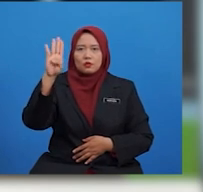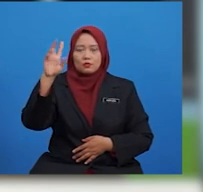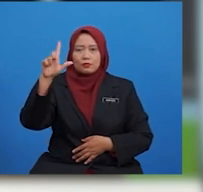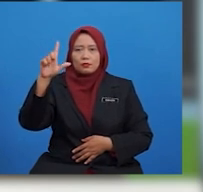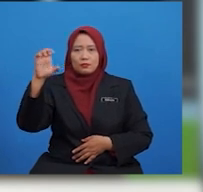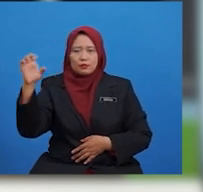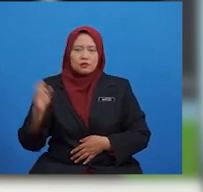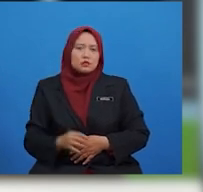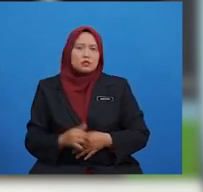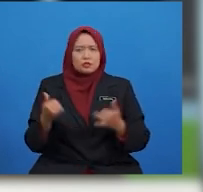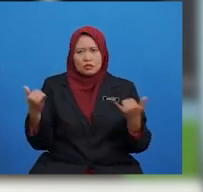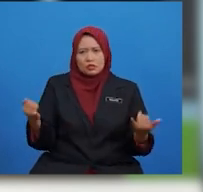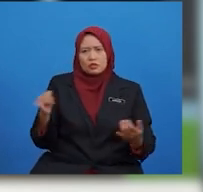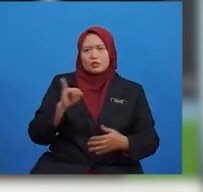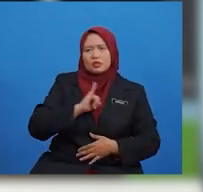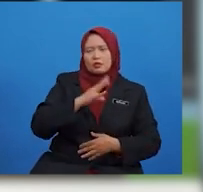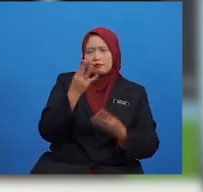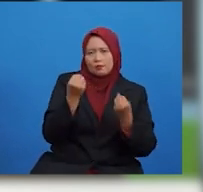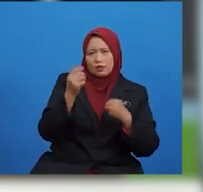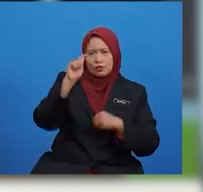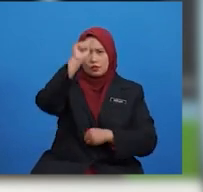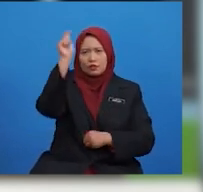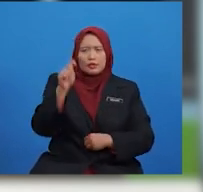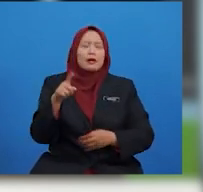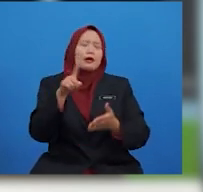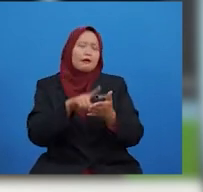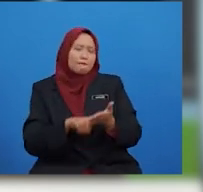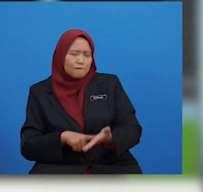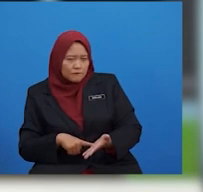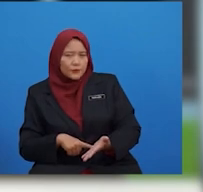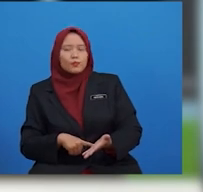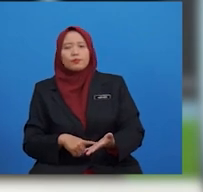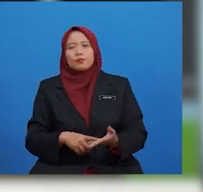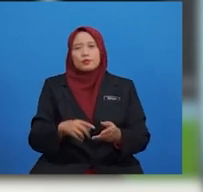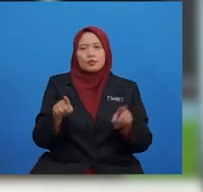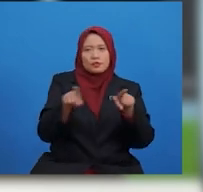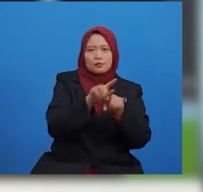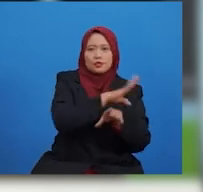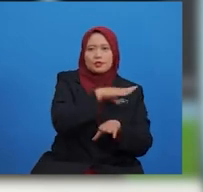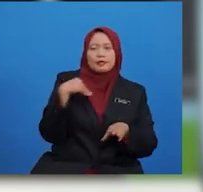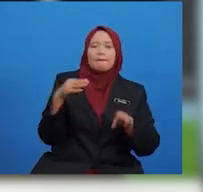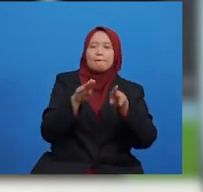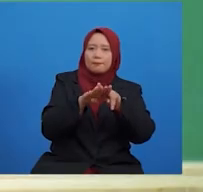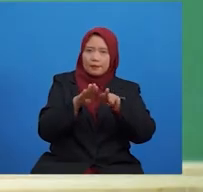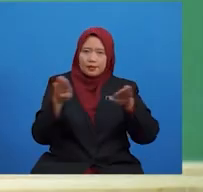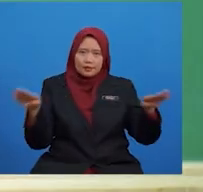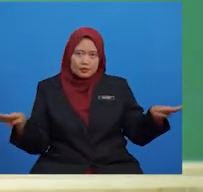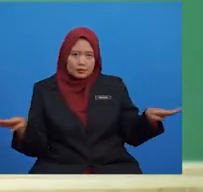bertanya, apakah persamaan dan perbezaan antara jenis data double dan float?